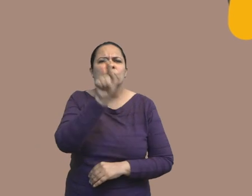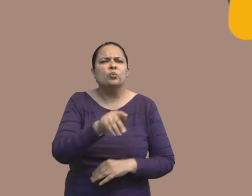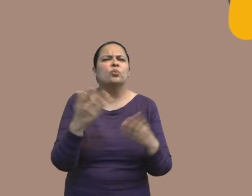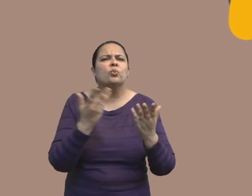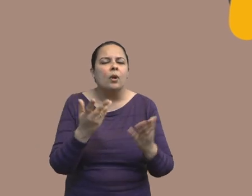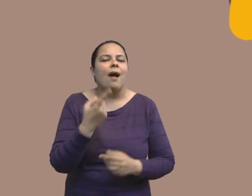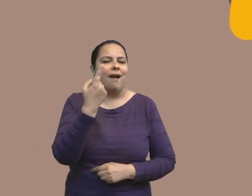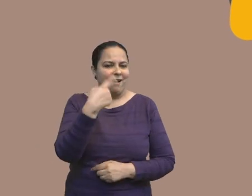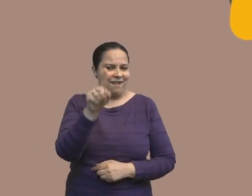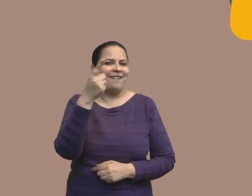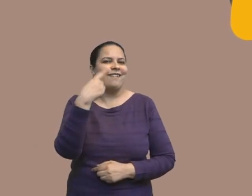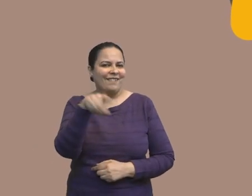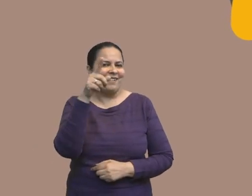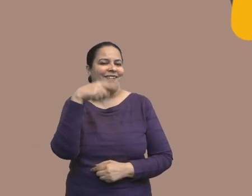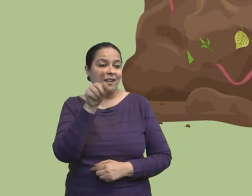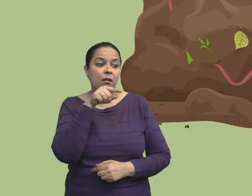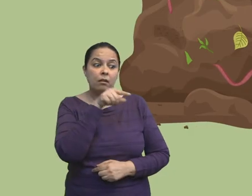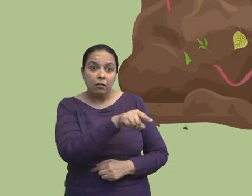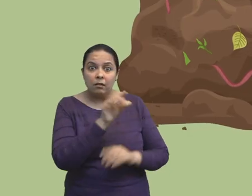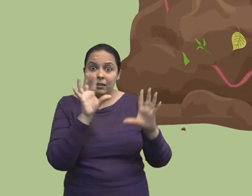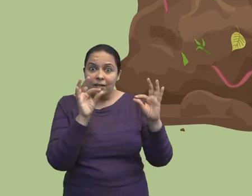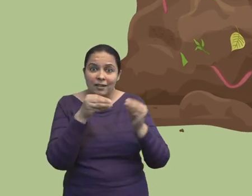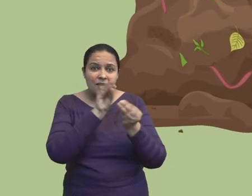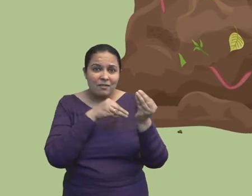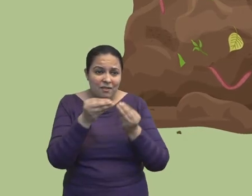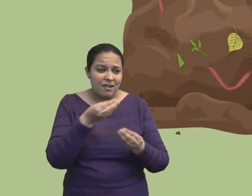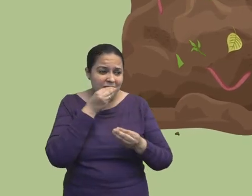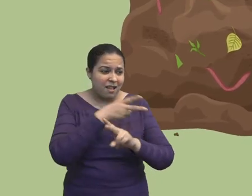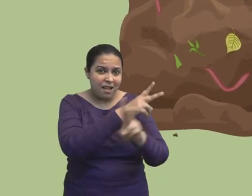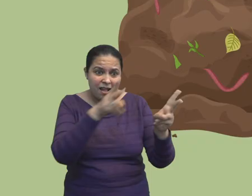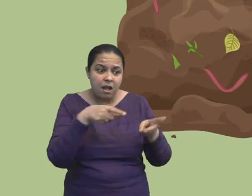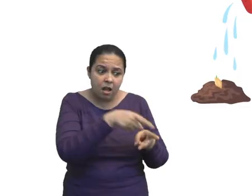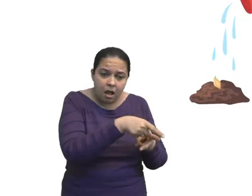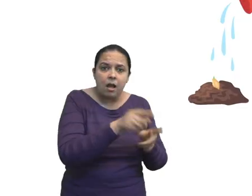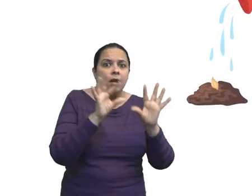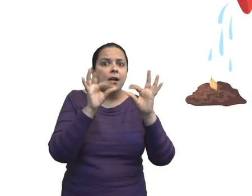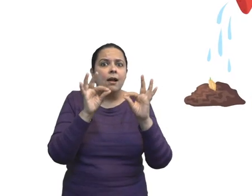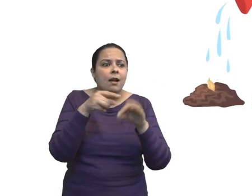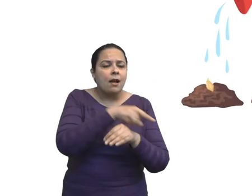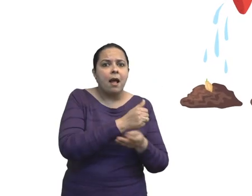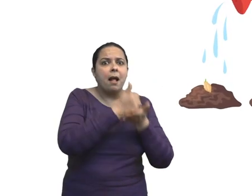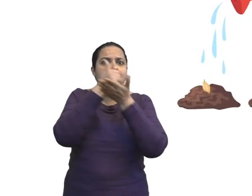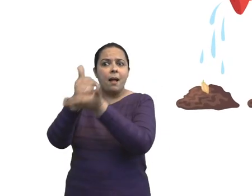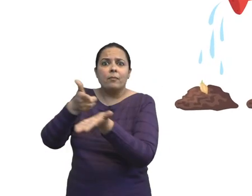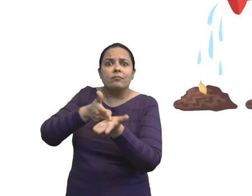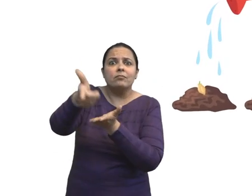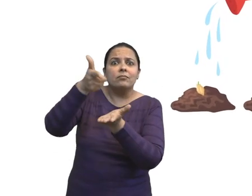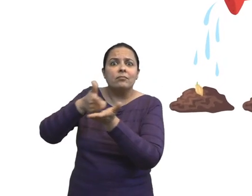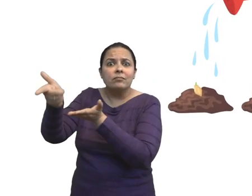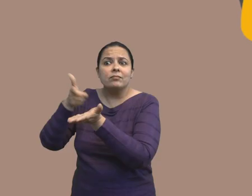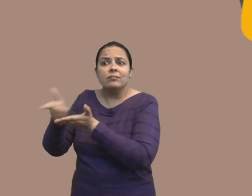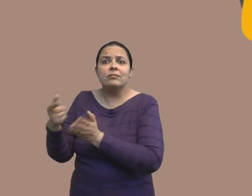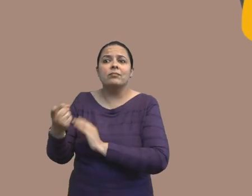जी, बिल्कुल सही समझे आप। इस कचरे से खाद बनेगी जो पौधों को पोषण देगी।